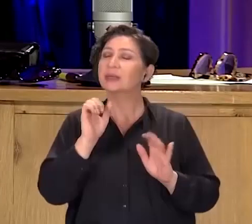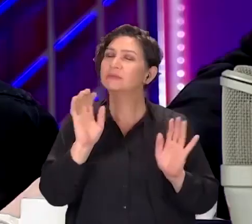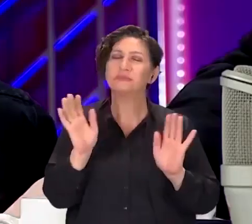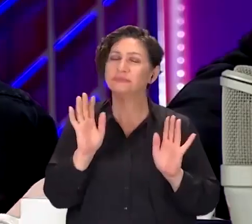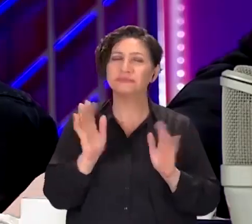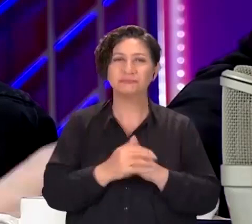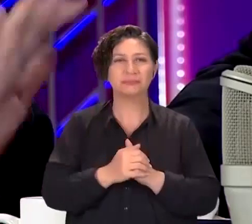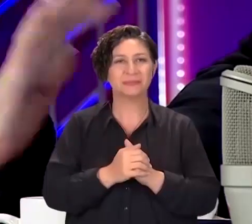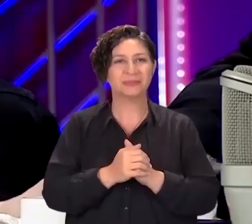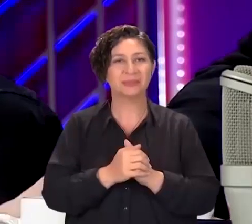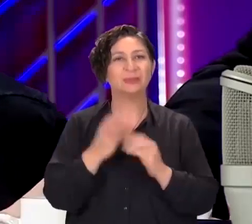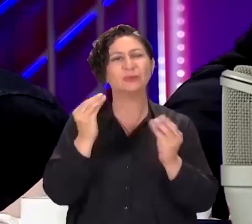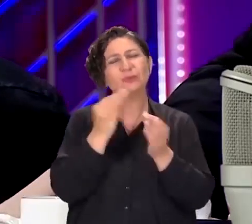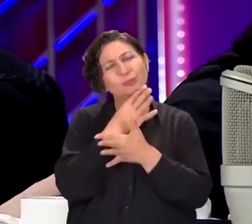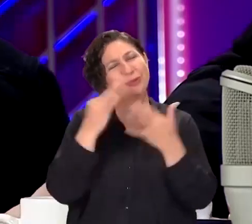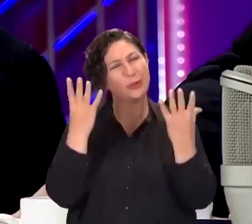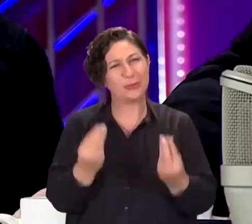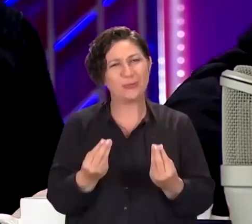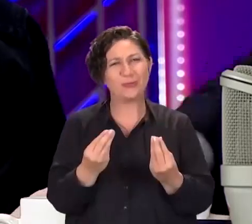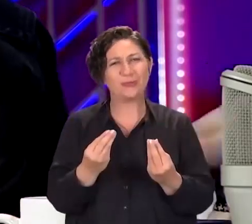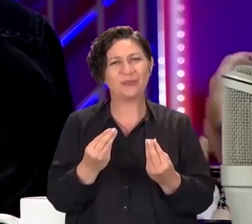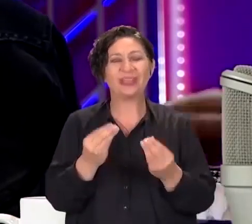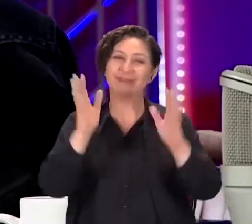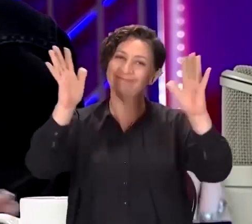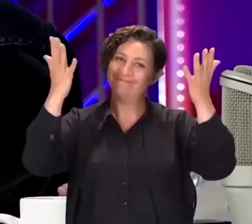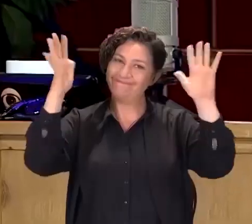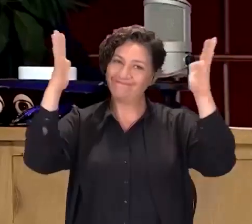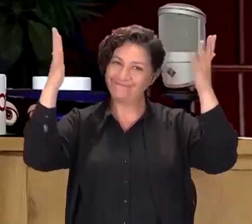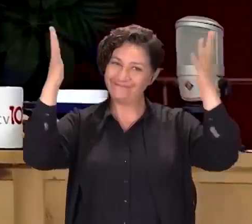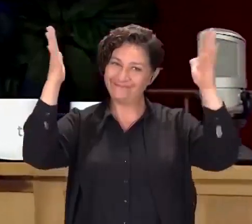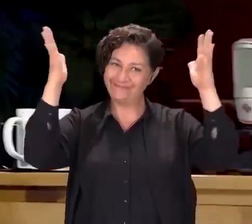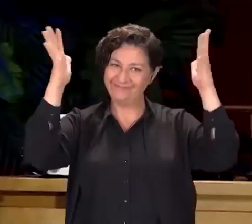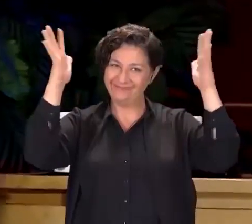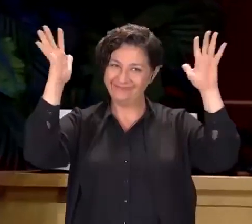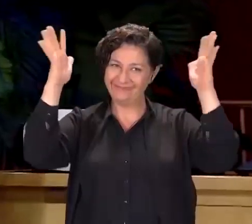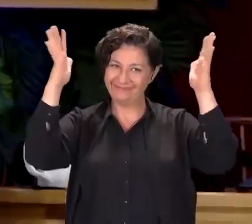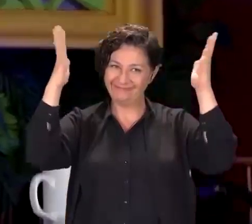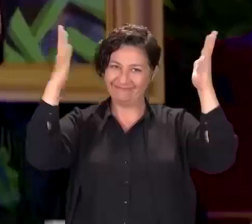Çok mutlu oldum. Teşekkür ederim. Alkışlıyoruz.